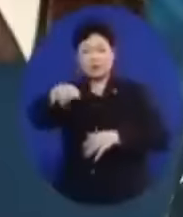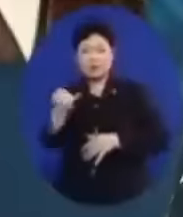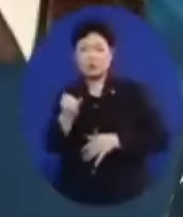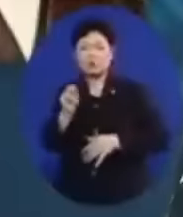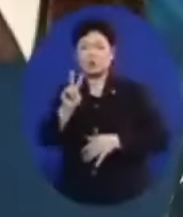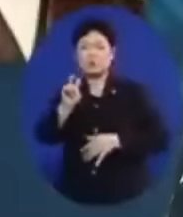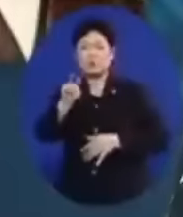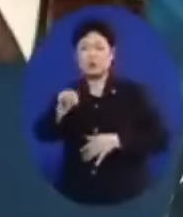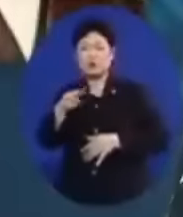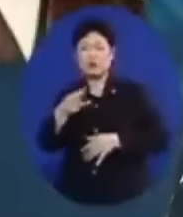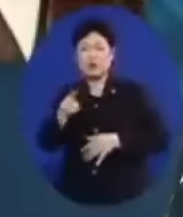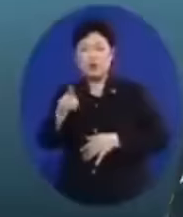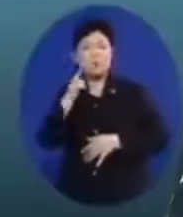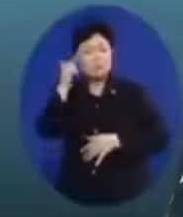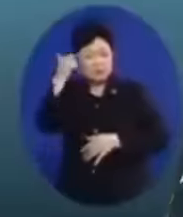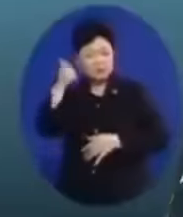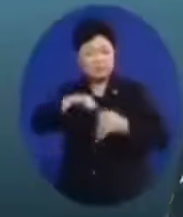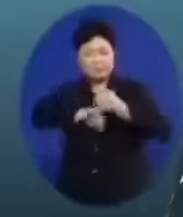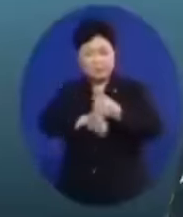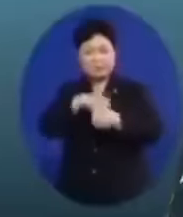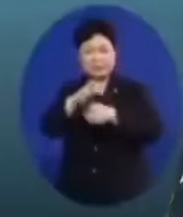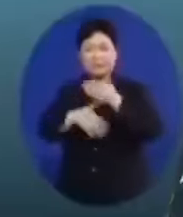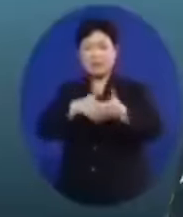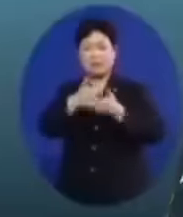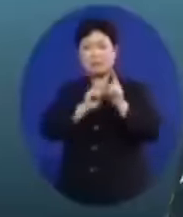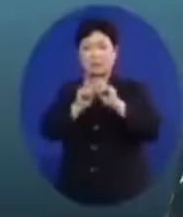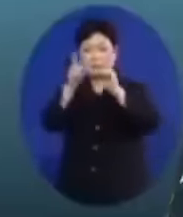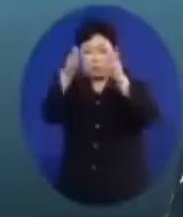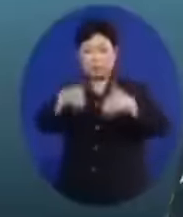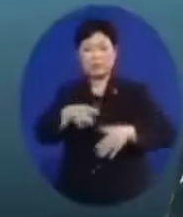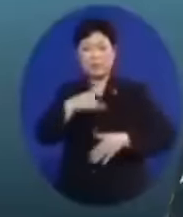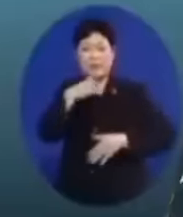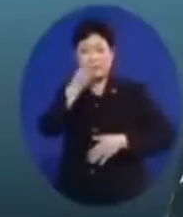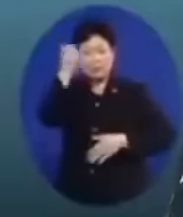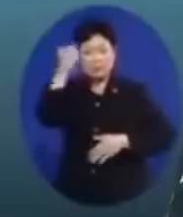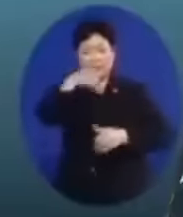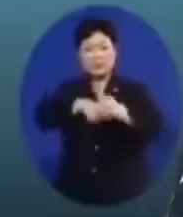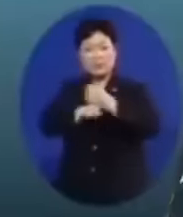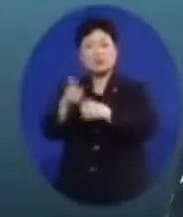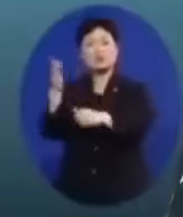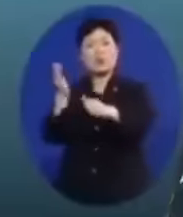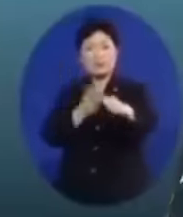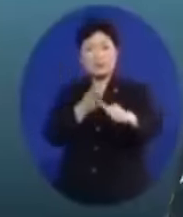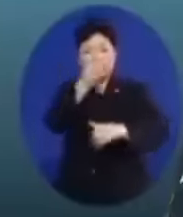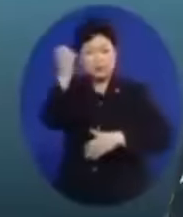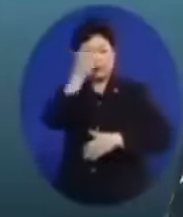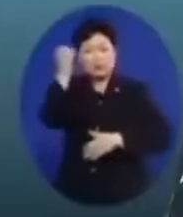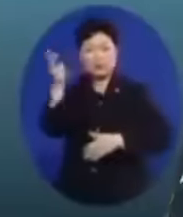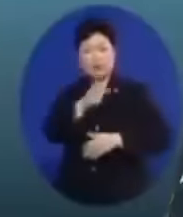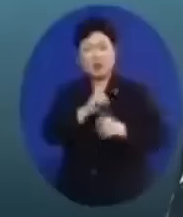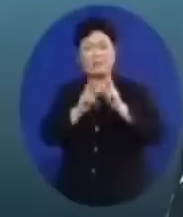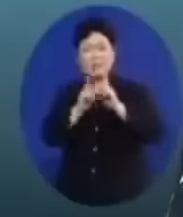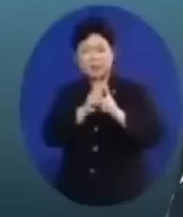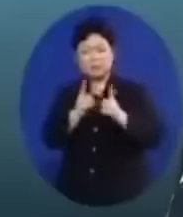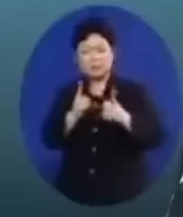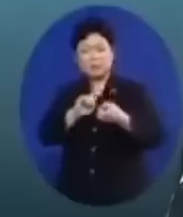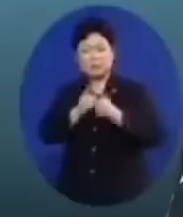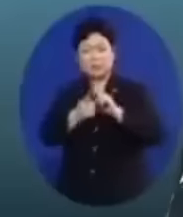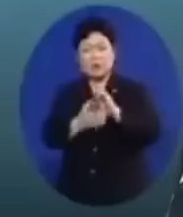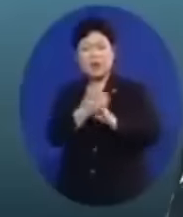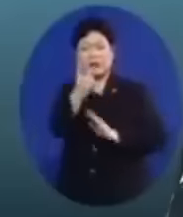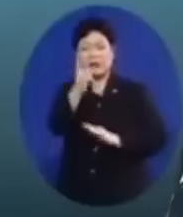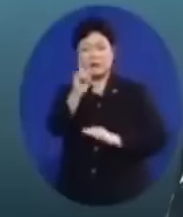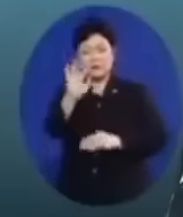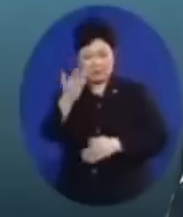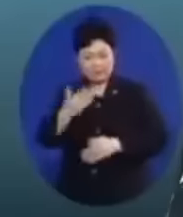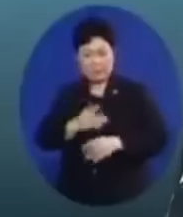이렇게 말했습니다. 저는 반드시 하나님의 말씀을 통해서만 성령의 뜻을 구합니다. 성령과 말씀은 결합되어야